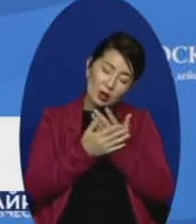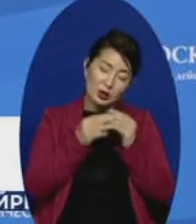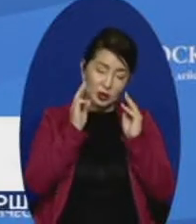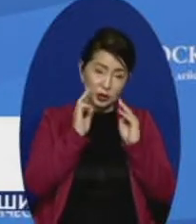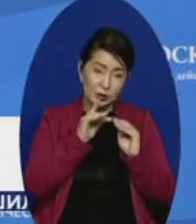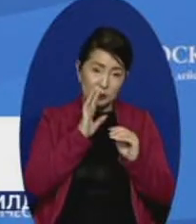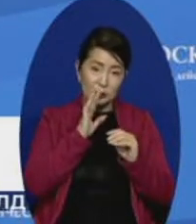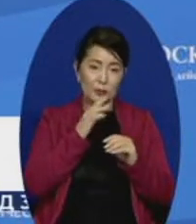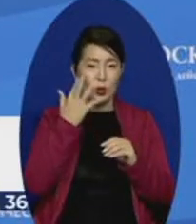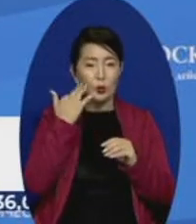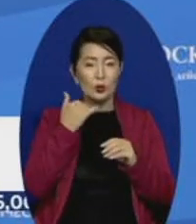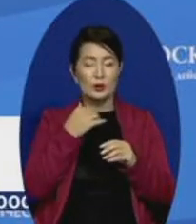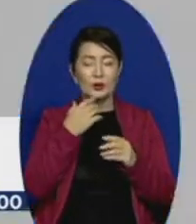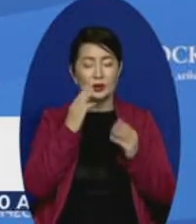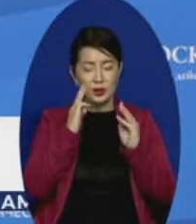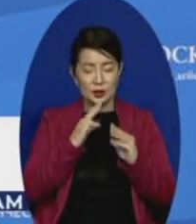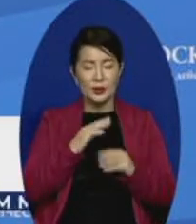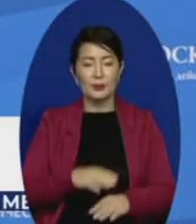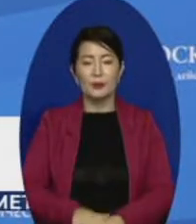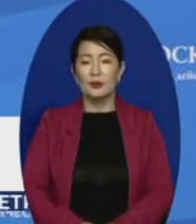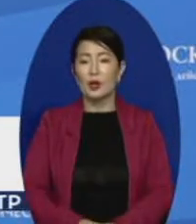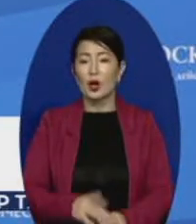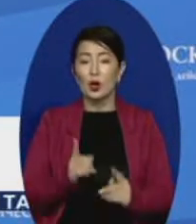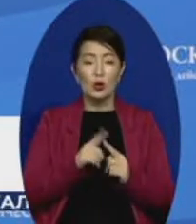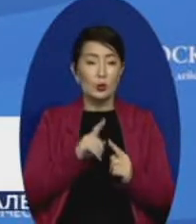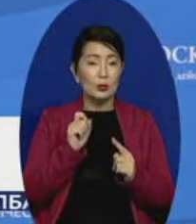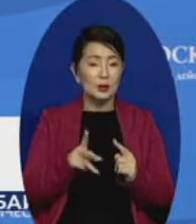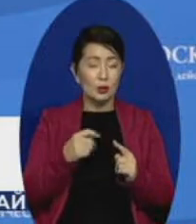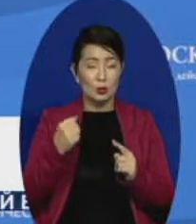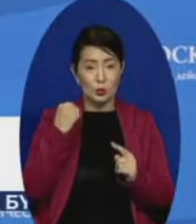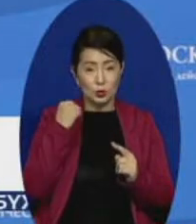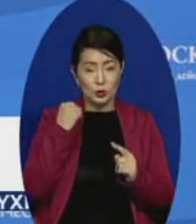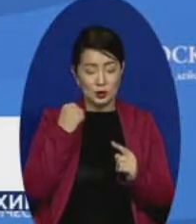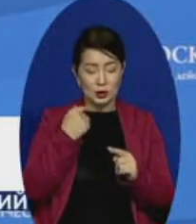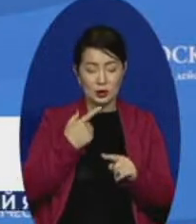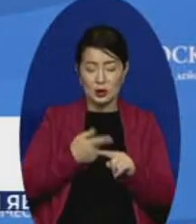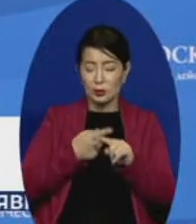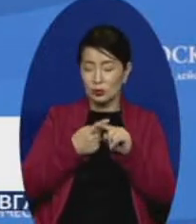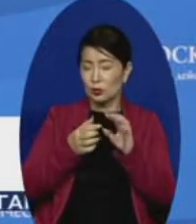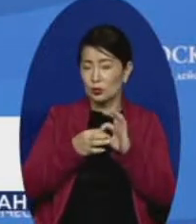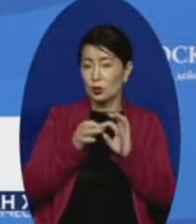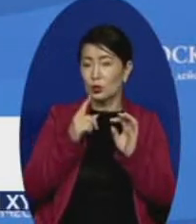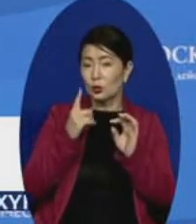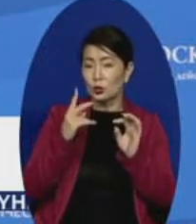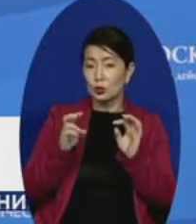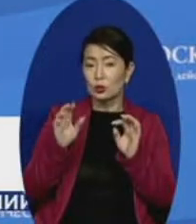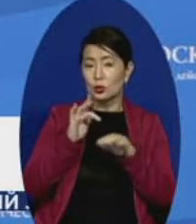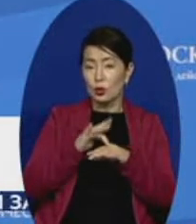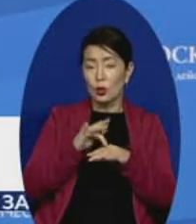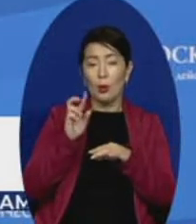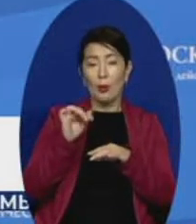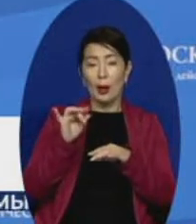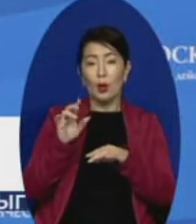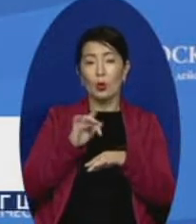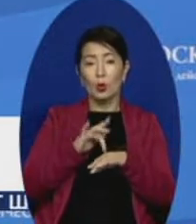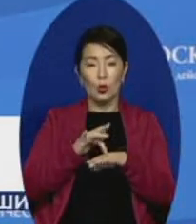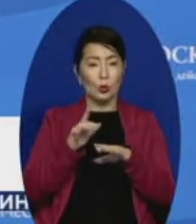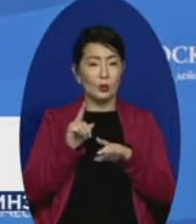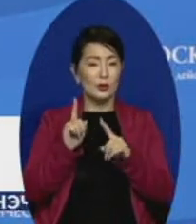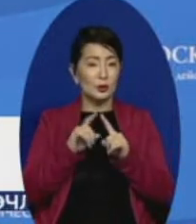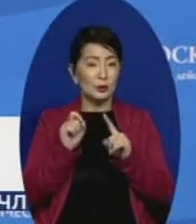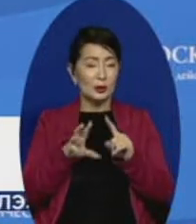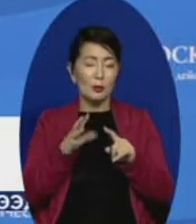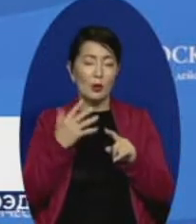шийдвэрлэх орой хугацаанд шийдвэрлэхээр одоо шийдсэн. Төмөр замын хүчин чадлыг нэмэгдүүлэх гэдэг юм уу? Зүүн босоо тэнгилийн одоо төмөр зам, баруун босоо тэнгилийн төмөр